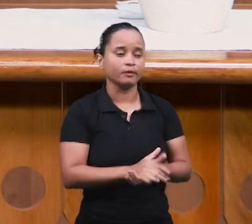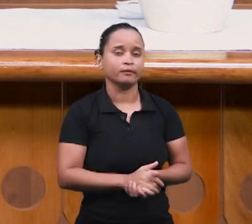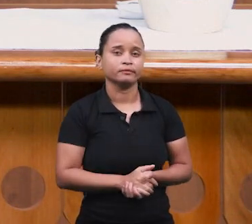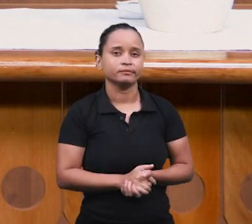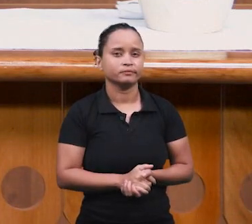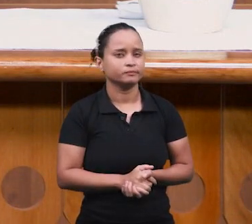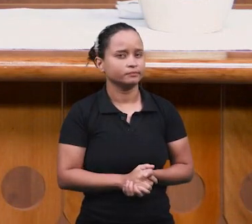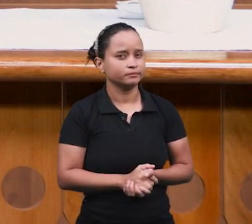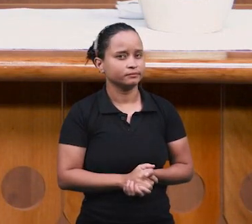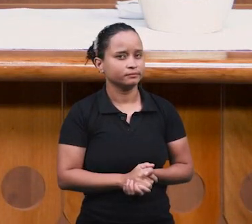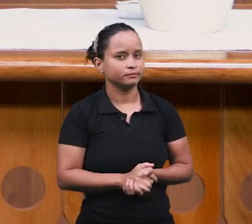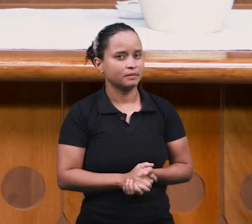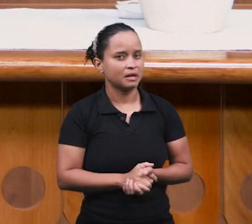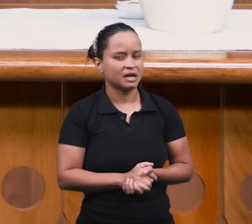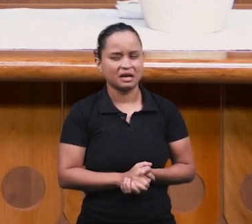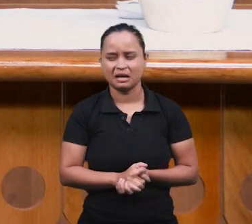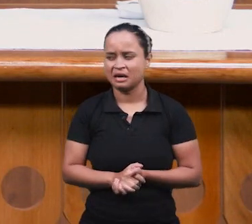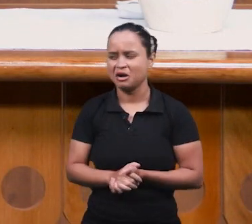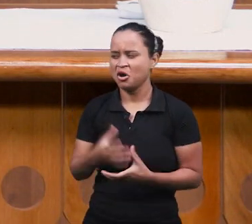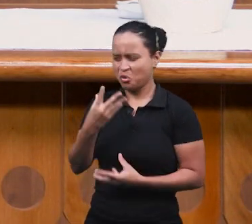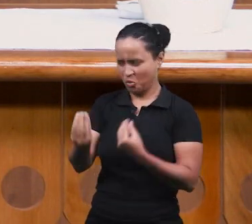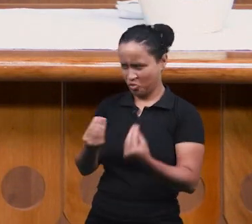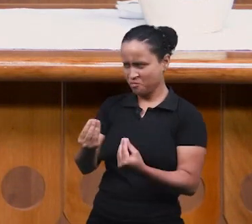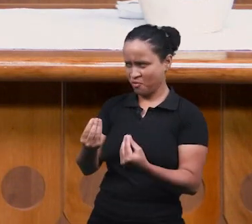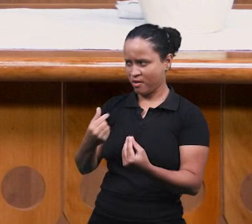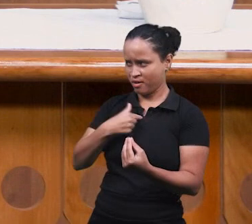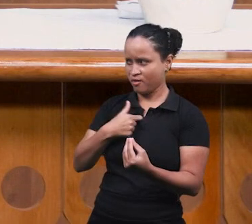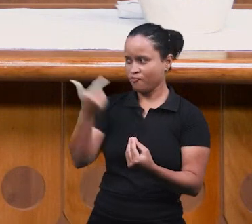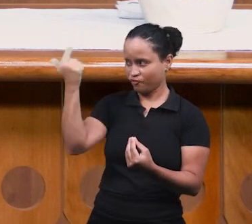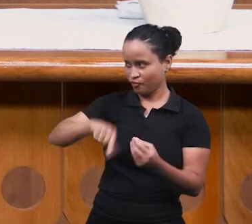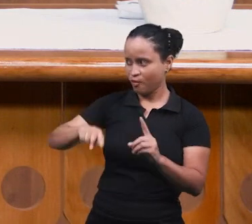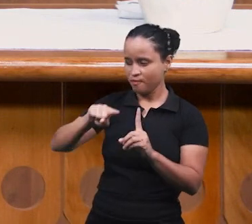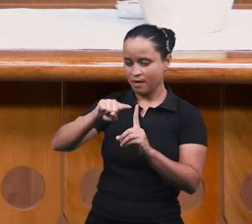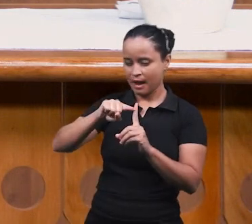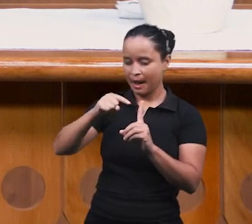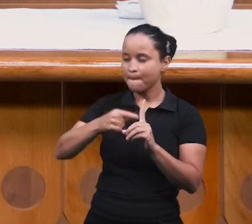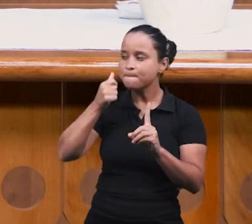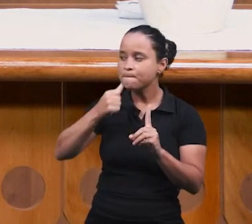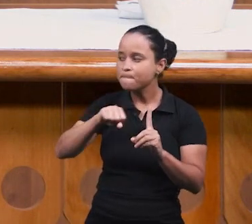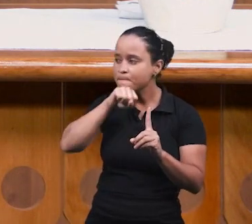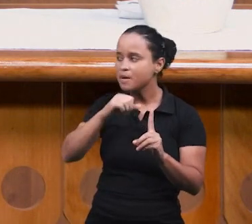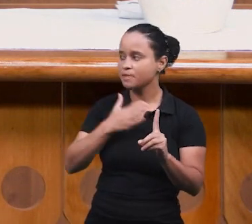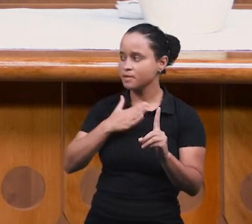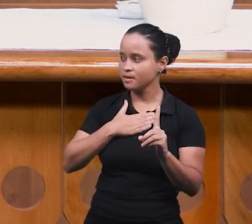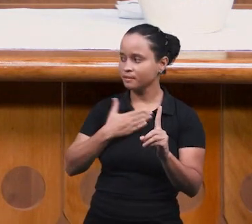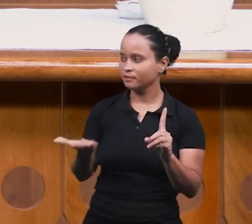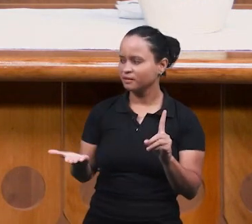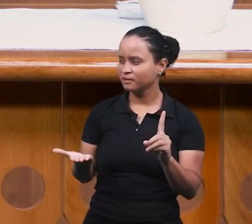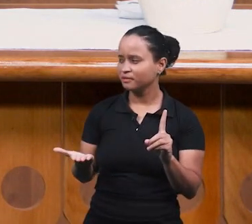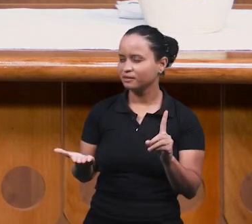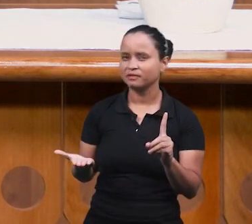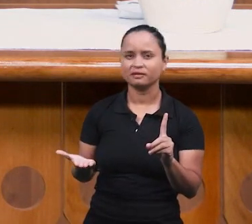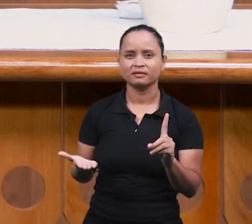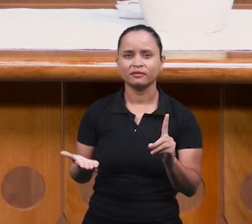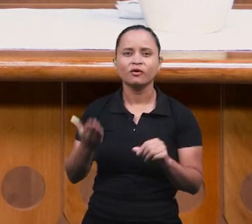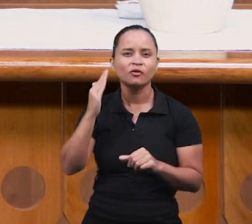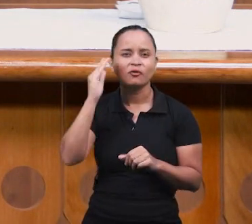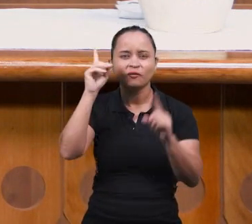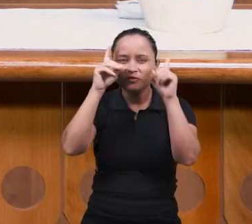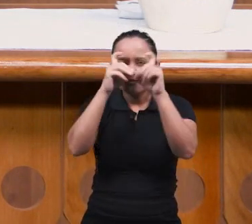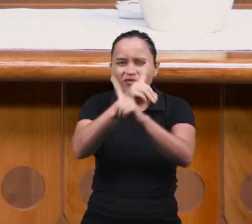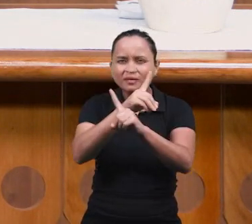ce miracle que le Seigneur allait opérer dans la vie d'Ézéchias. Nous allons nous rappeler un